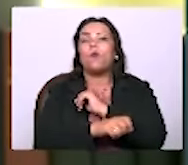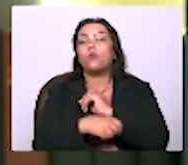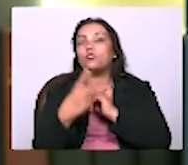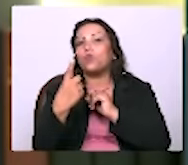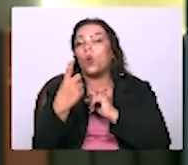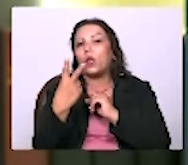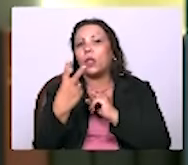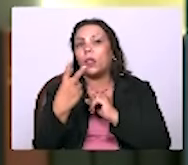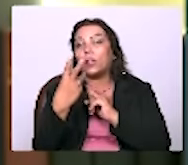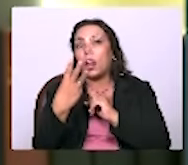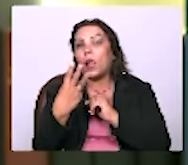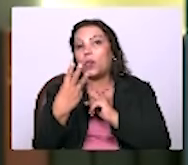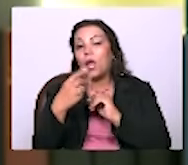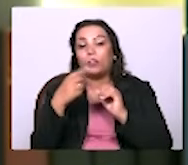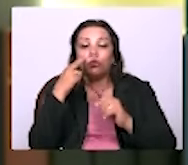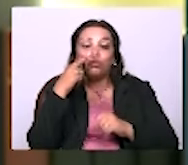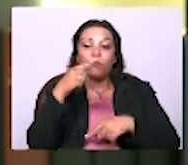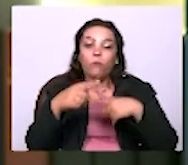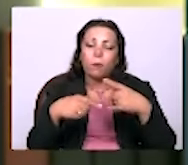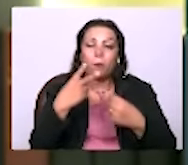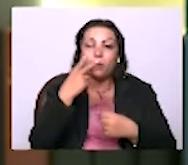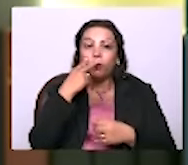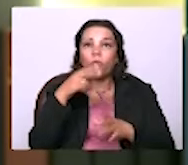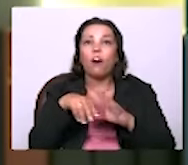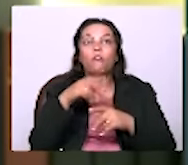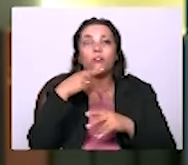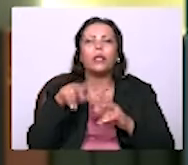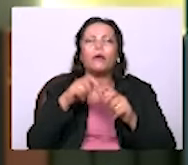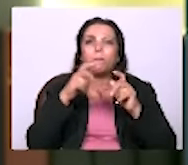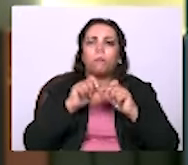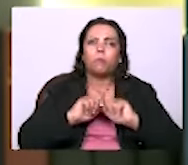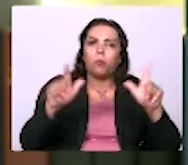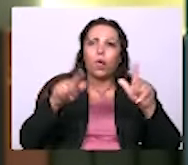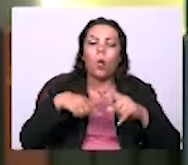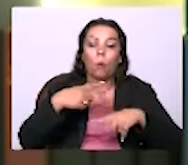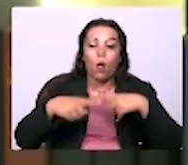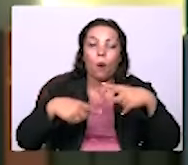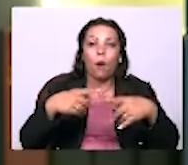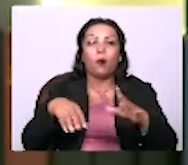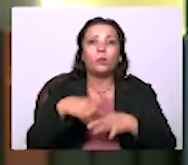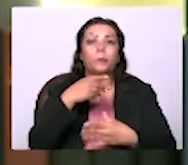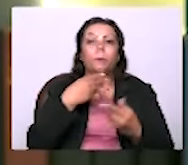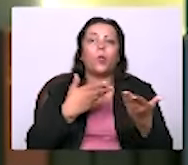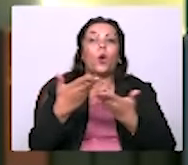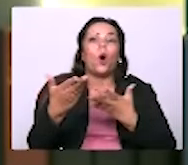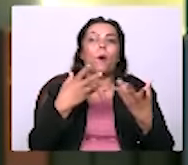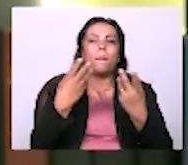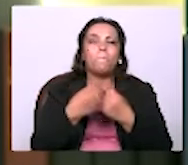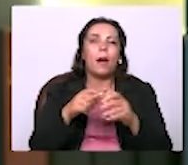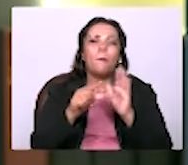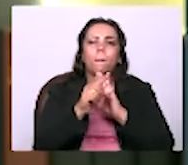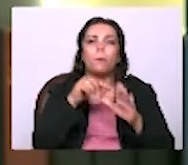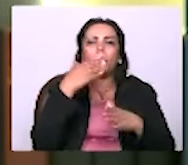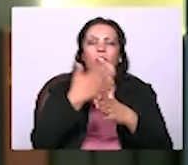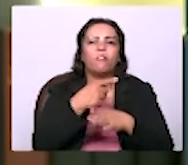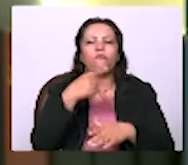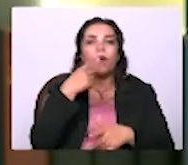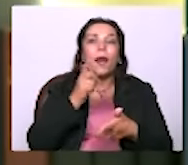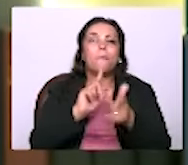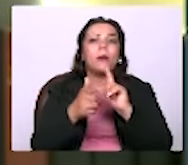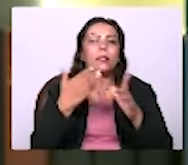واثنين وثلاثه احنا متابعينه وهناك تصريحات متواتره وحوار مع الجانب الامريكي حول تحديد هذه